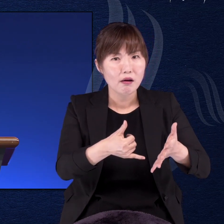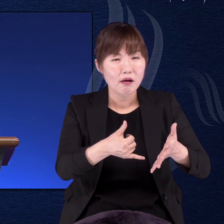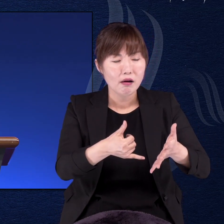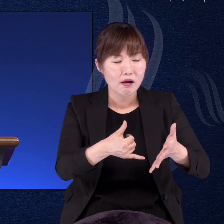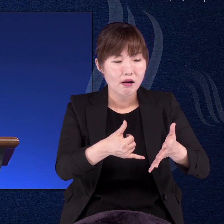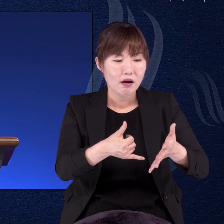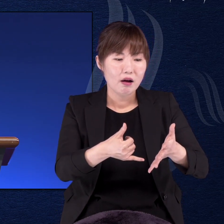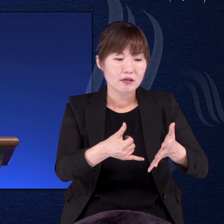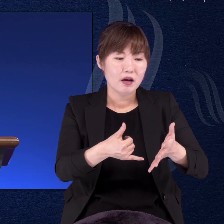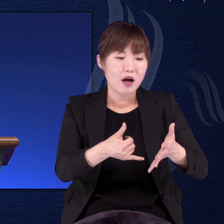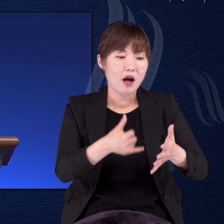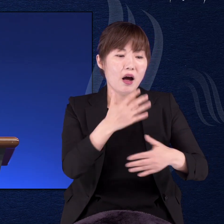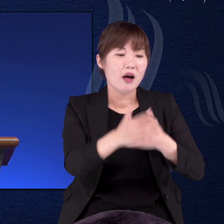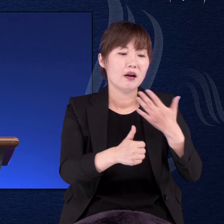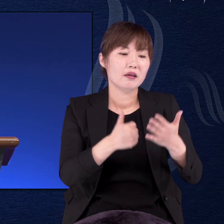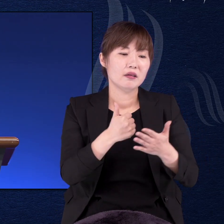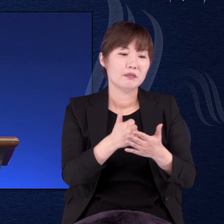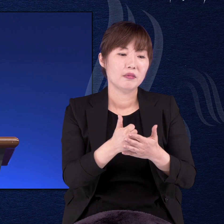번이 아니에요.